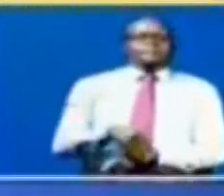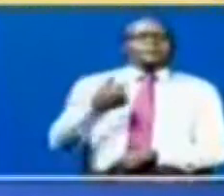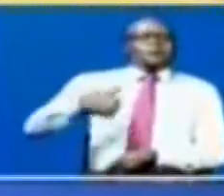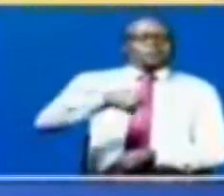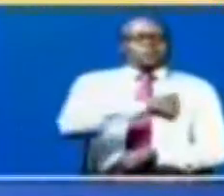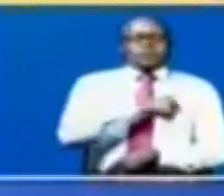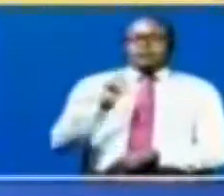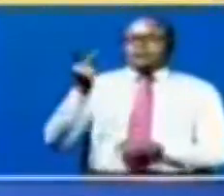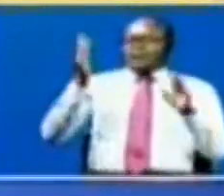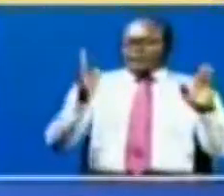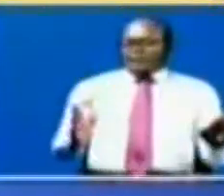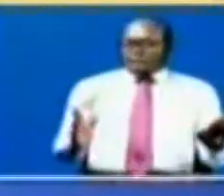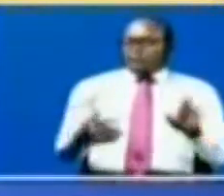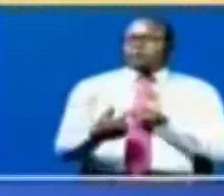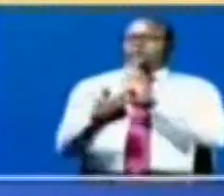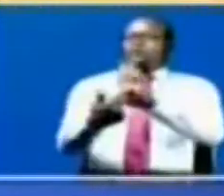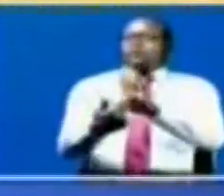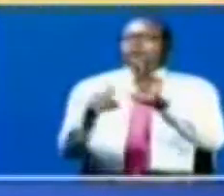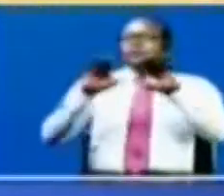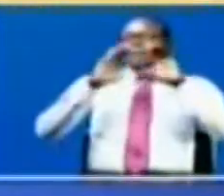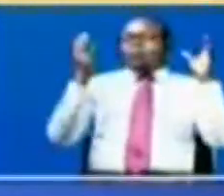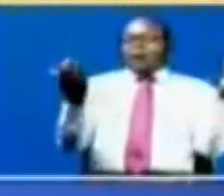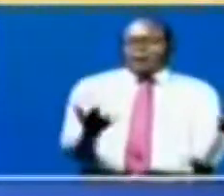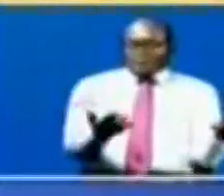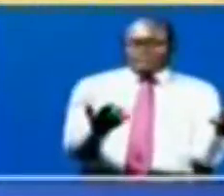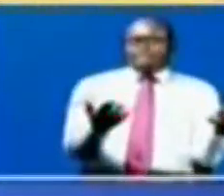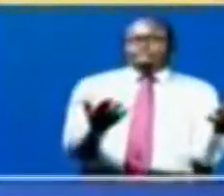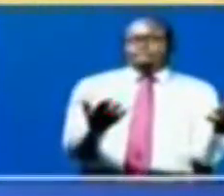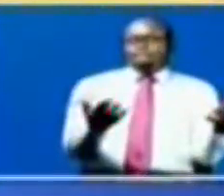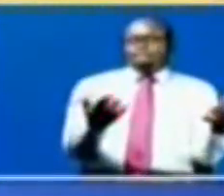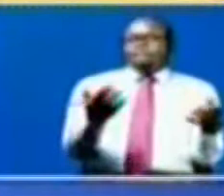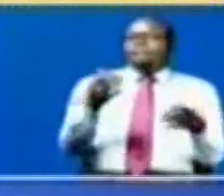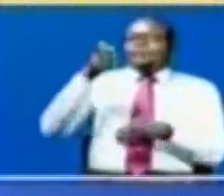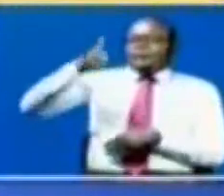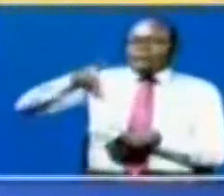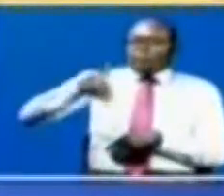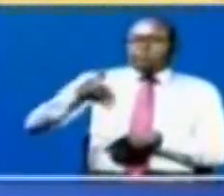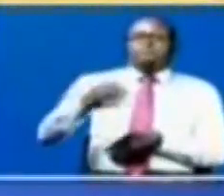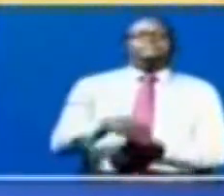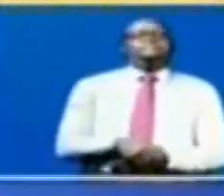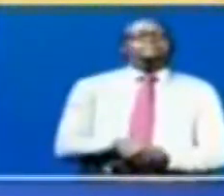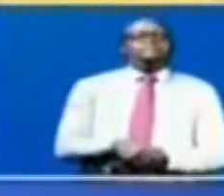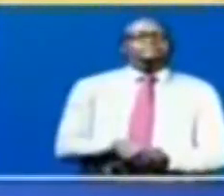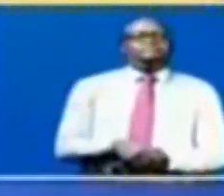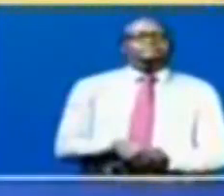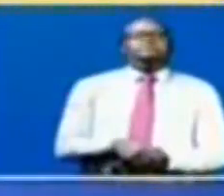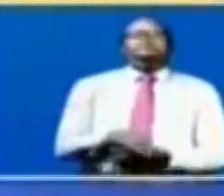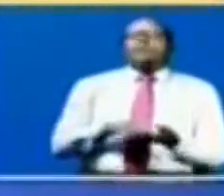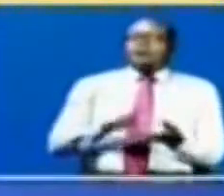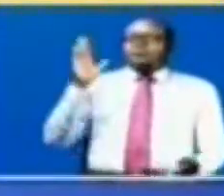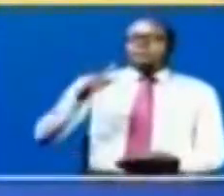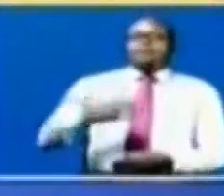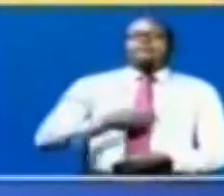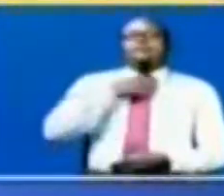Wakenya tunaonyesha dunia yote, because hapa saizi tukiongea hapa Shanghai kuna wageni kutoka